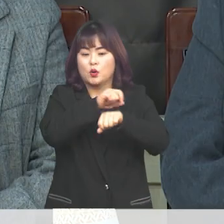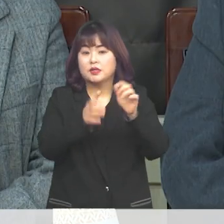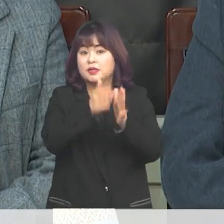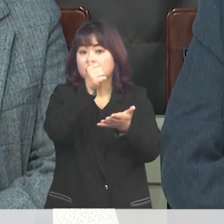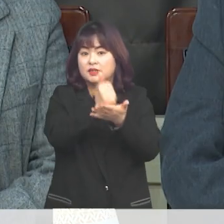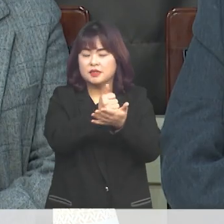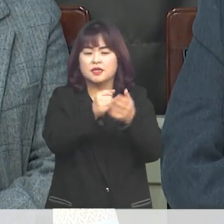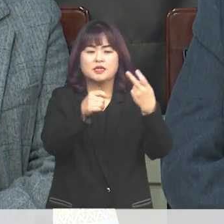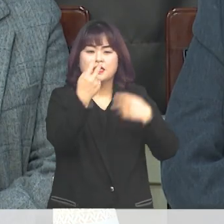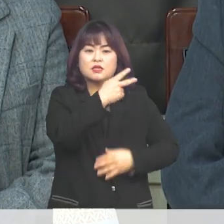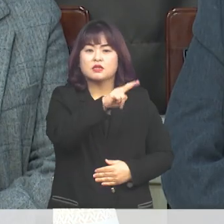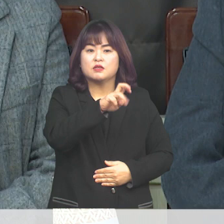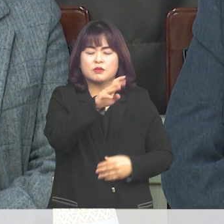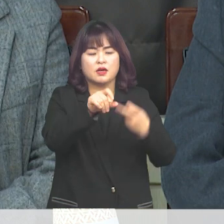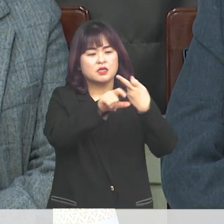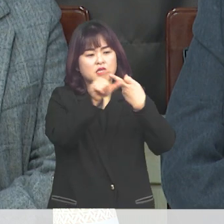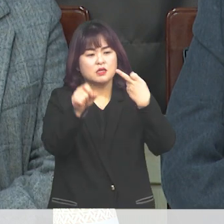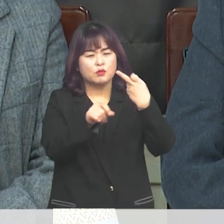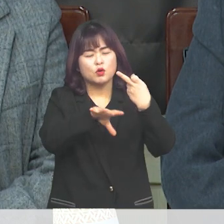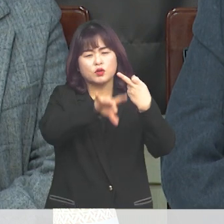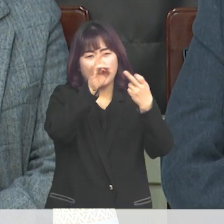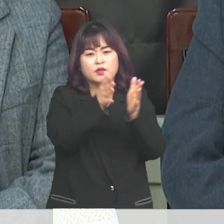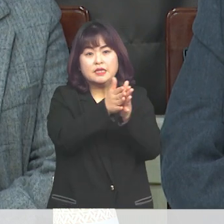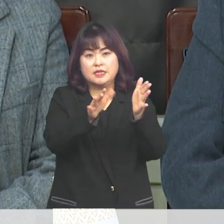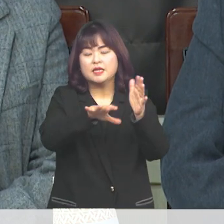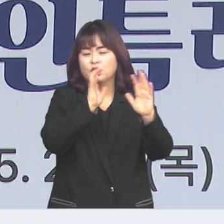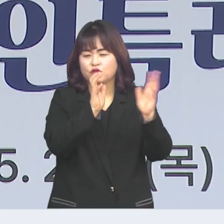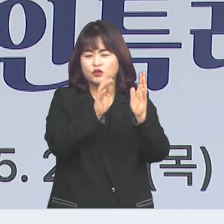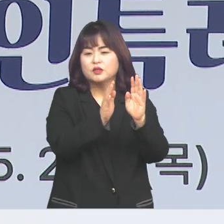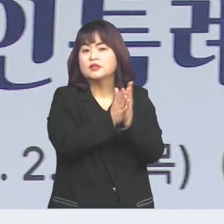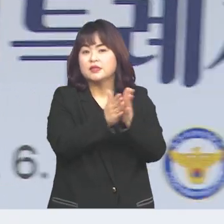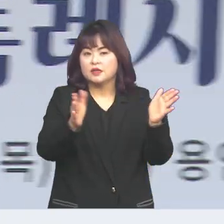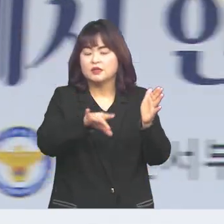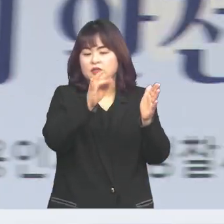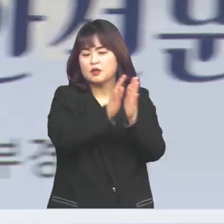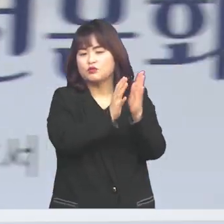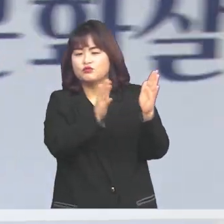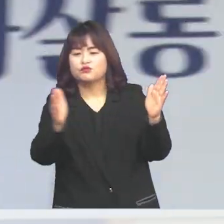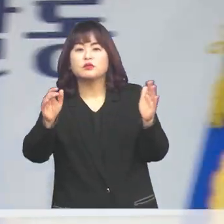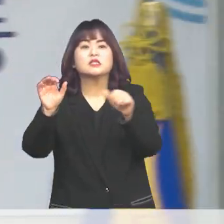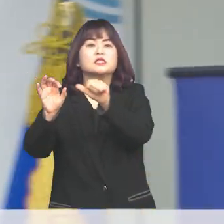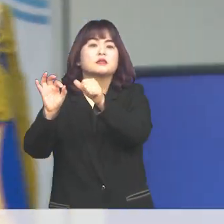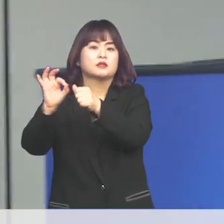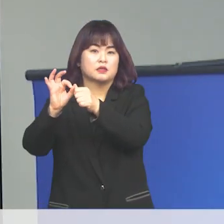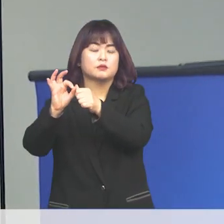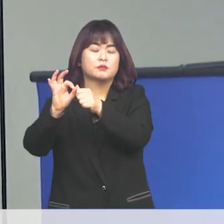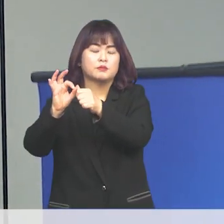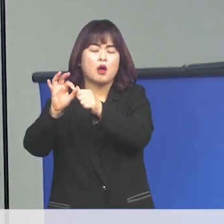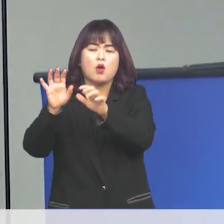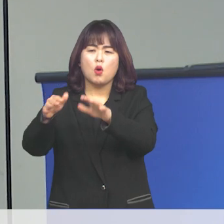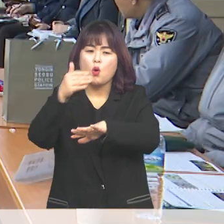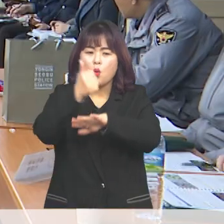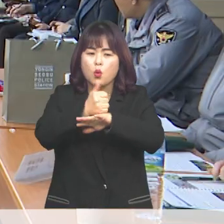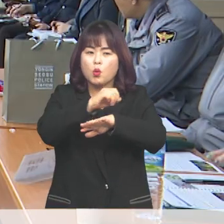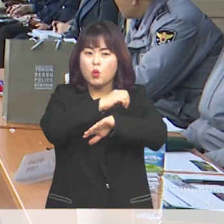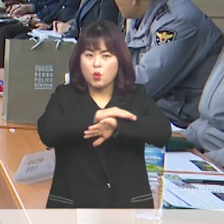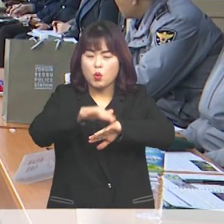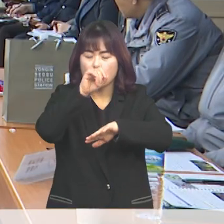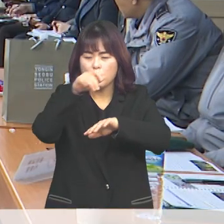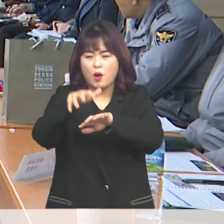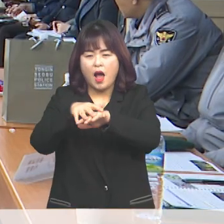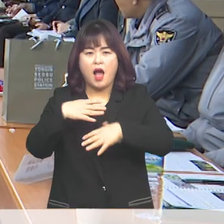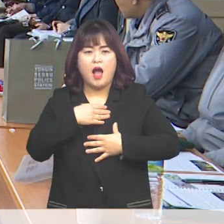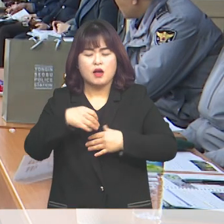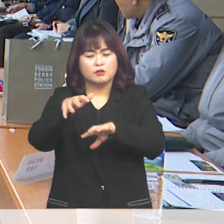이상일 용인특례시장은 2023년 12월 회의를 시작으로 안전문화살롱이 10회를 맞았는데 성과도 많았고 시의